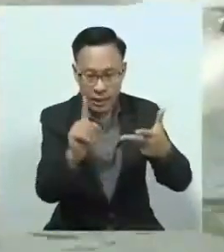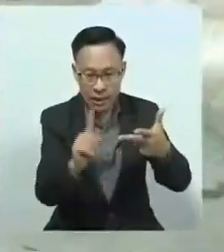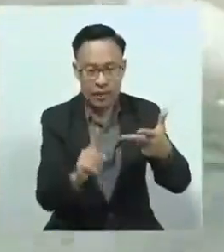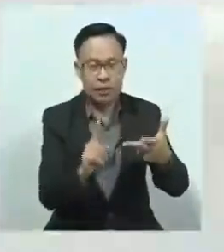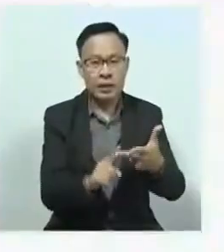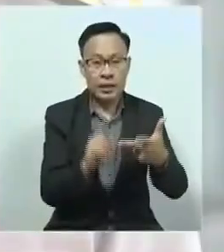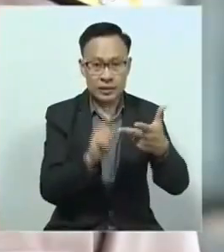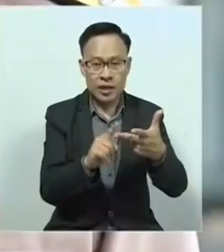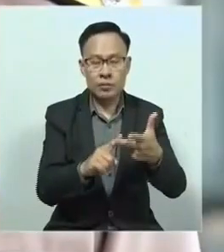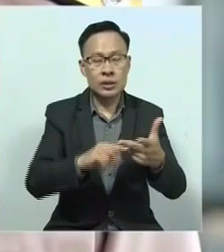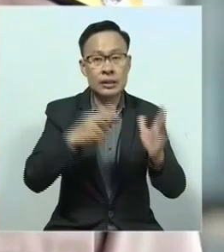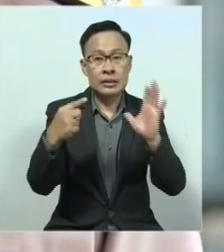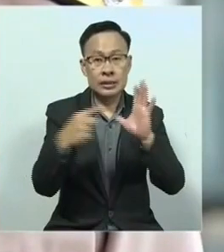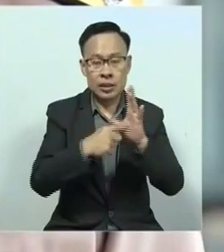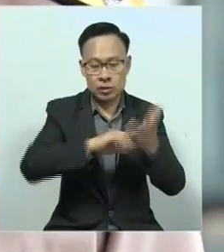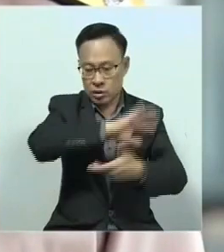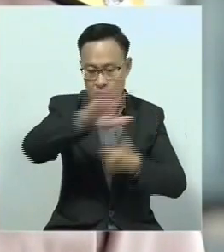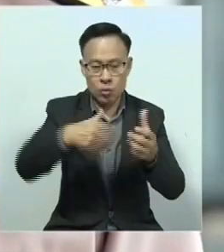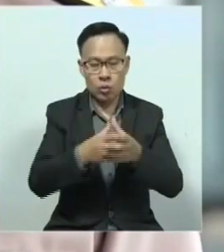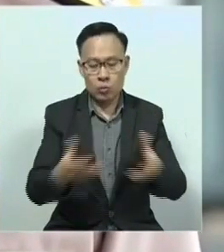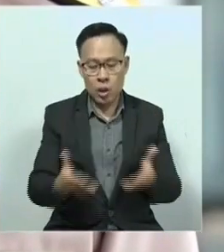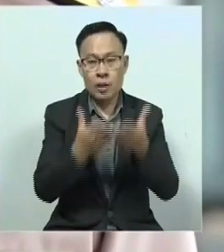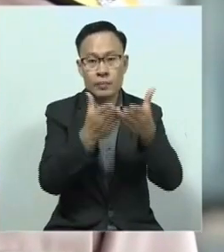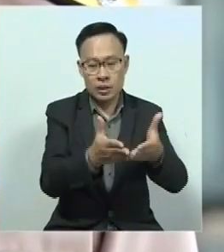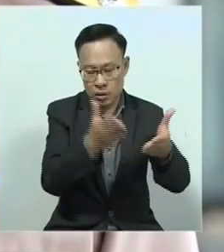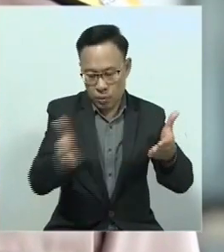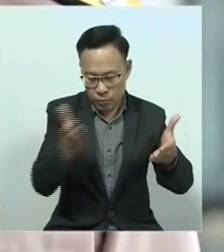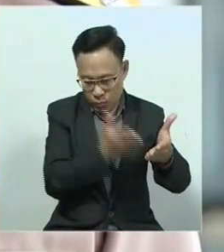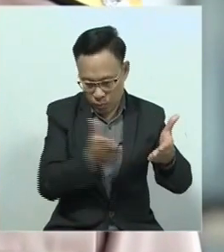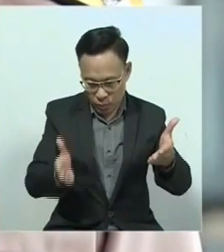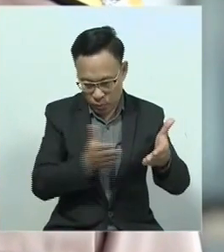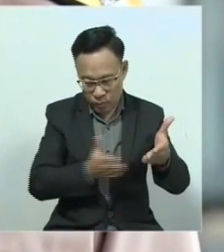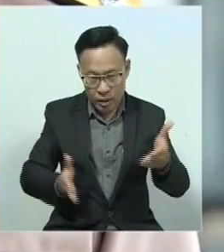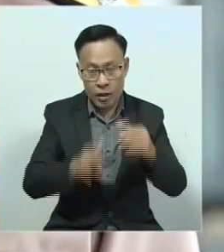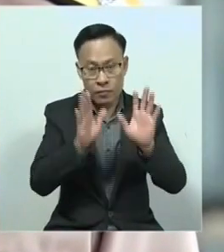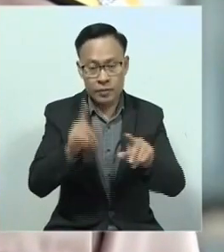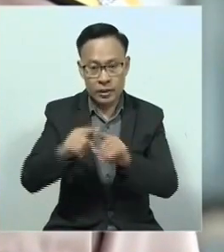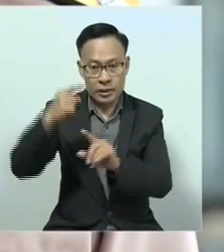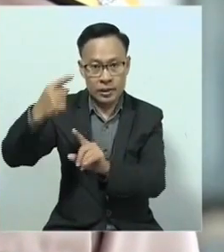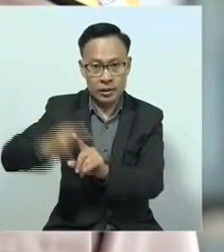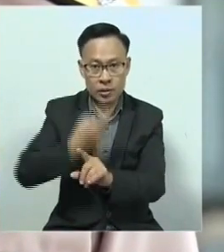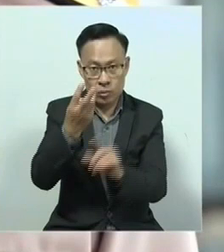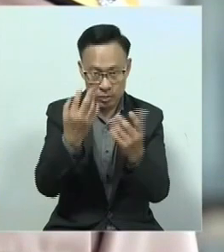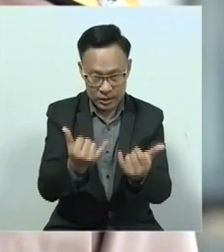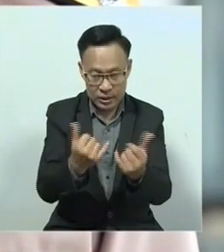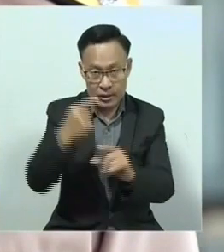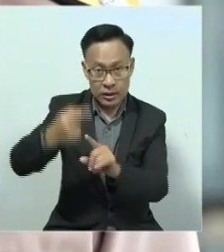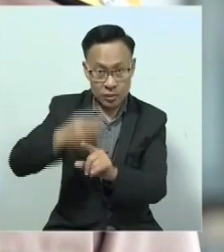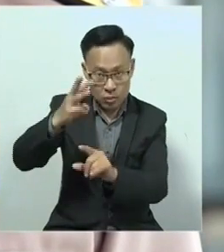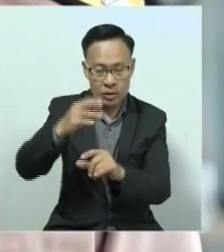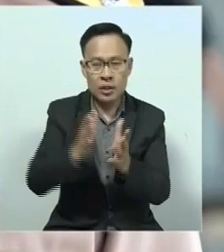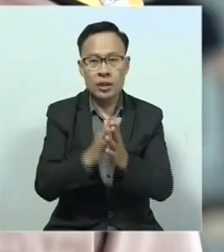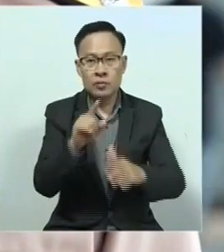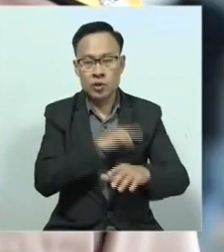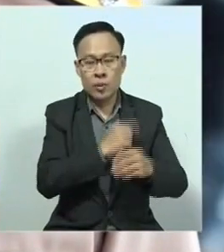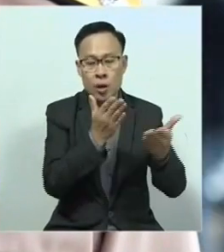ซ้อมแล้วใช่ไหมครับตอนนี้ก็ต้องมารวมกระบวนแล้วนะครับในเดือนมิถุนาเนี่ยนะครับก็จะมีการรวม